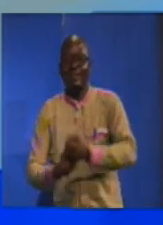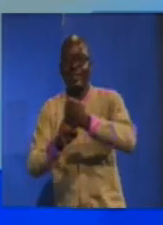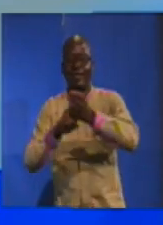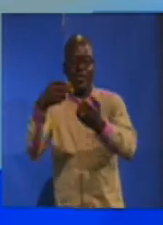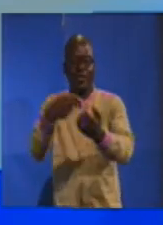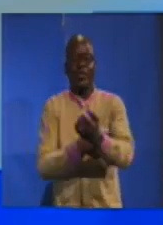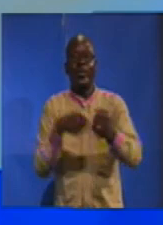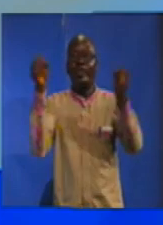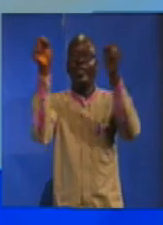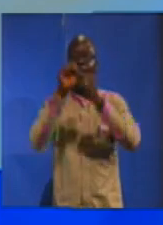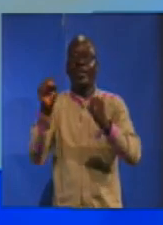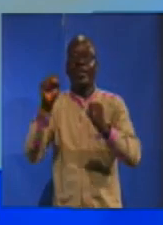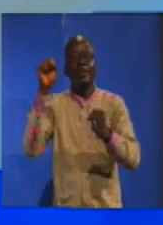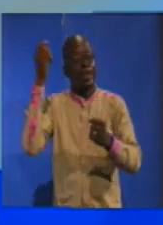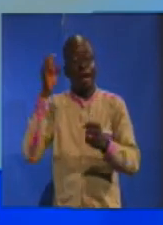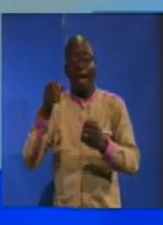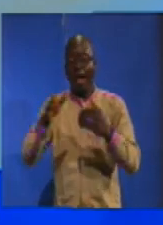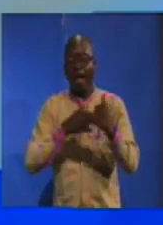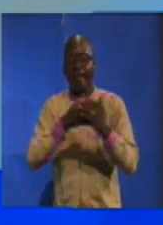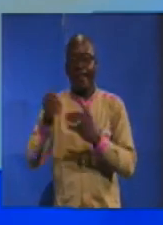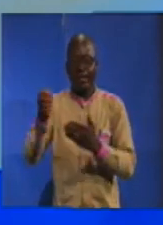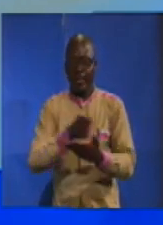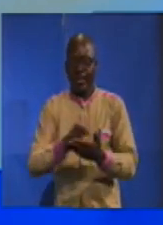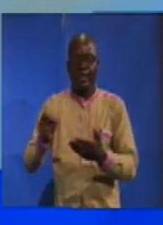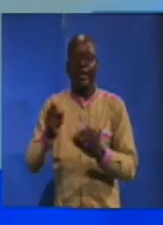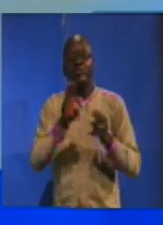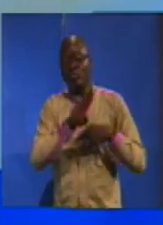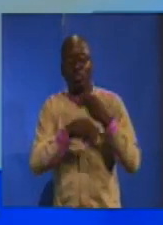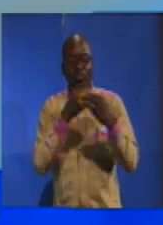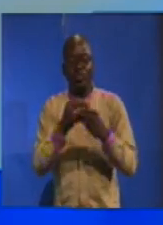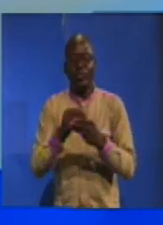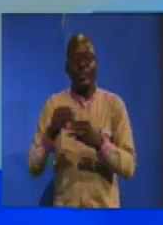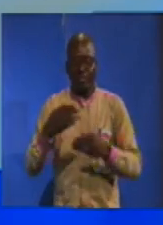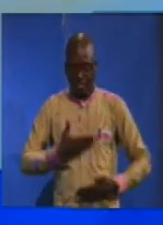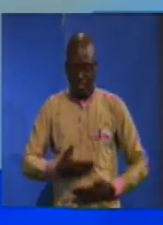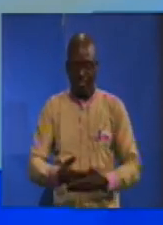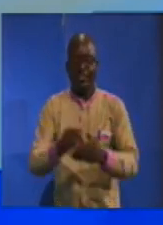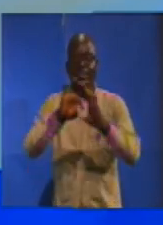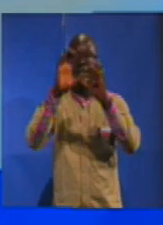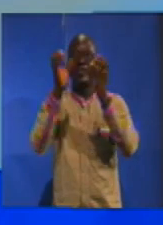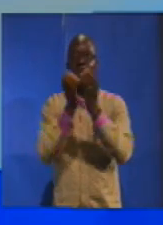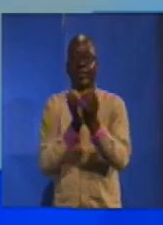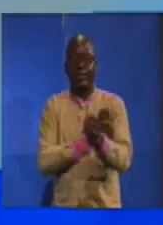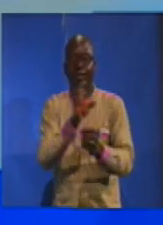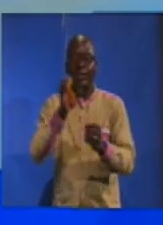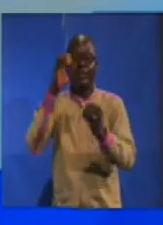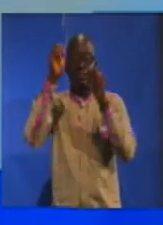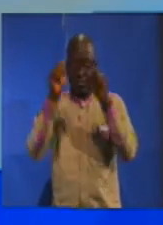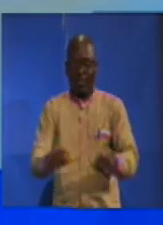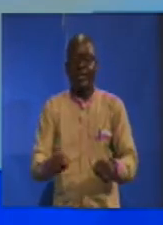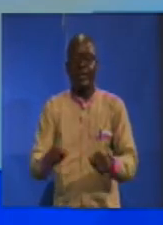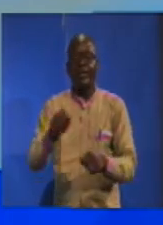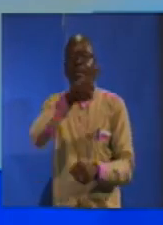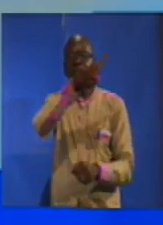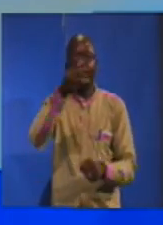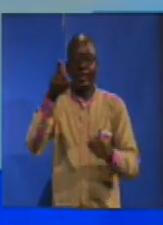des systèmes d'état civil afin de parvenir à l'enregistrement universel des naissances. La communauté renforce les capacités d'une centaine